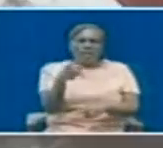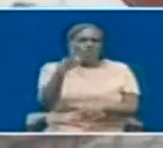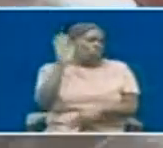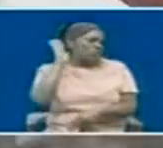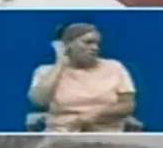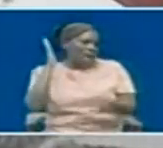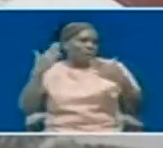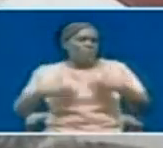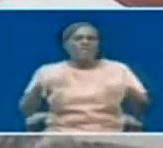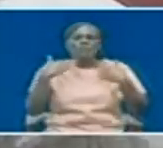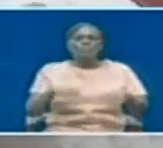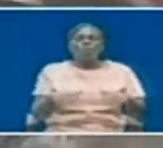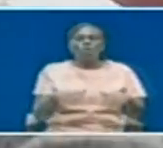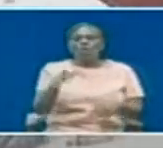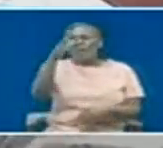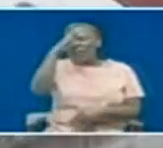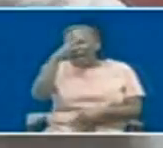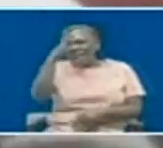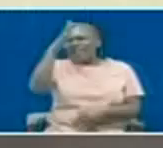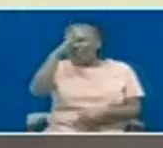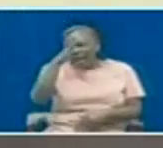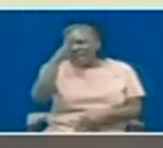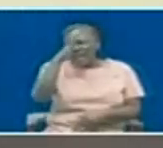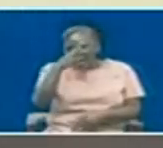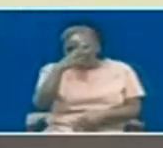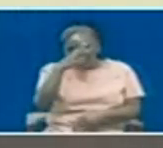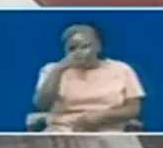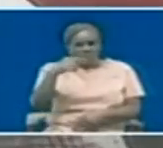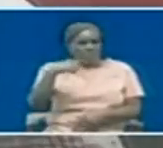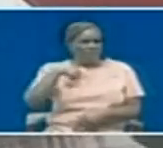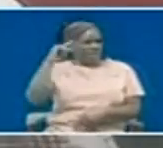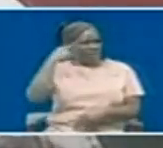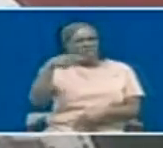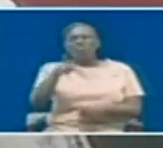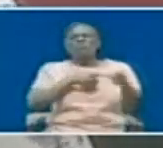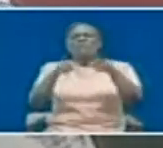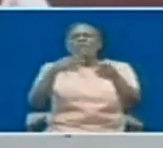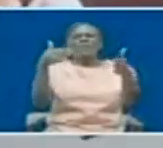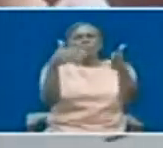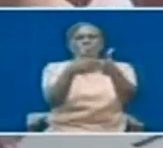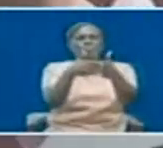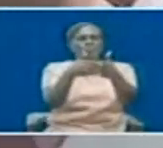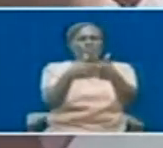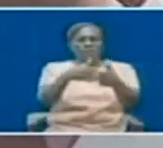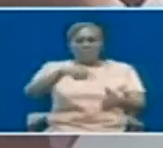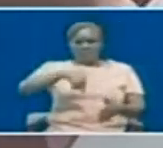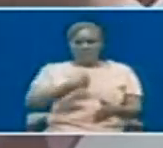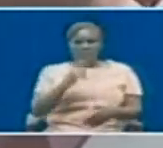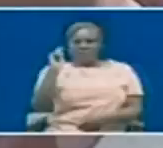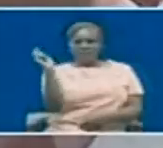watu ambao wanasema ni uongo walikuwa wameneza, hii safari uachane nazo. Sisi kama